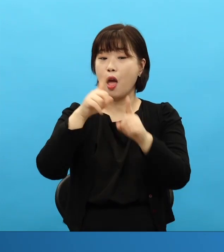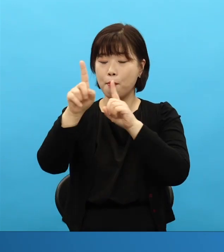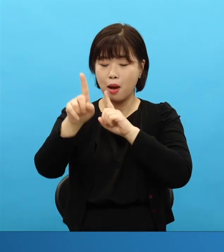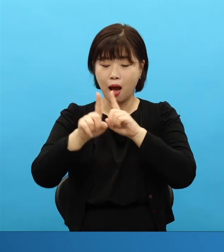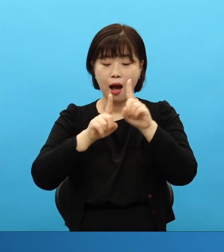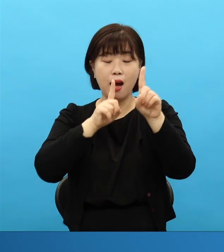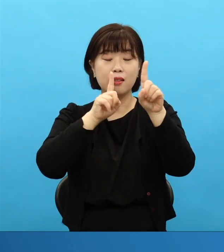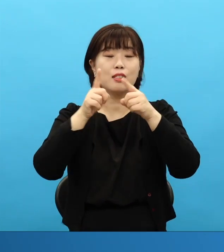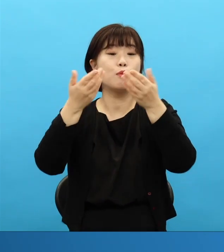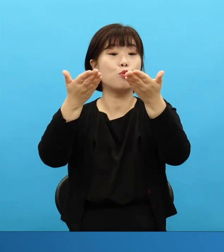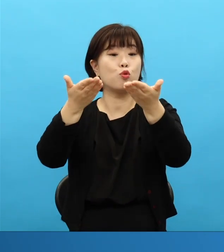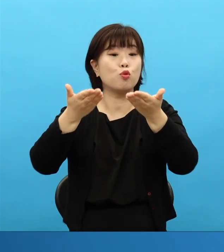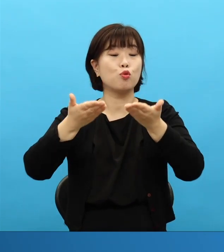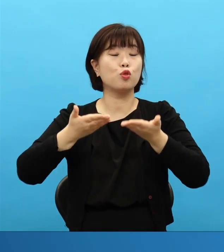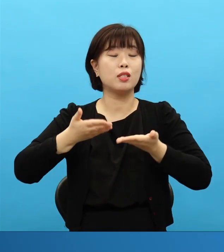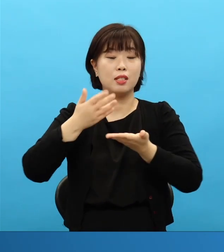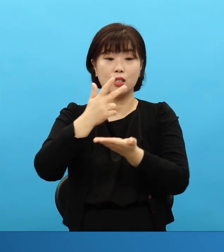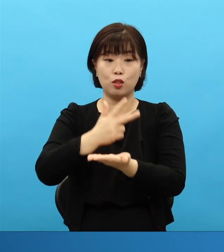말씀하시는 주.